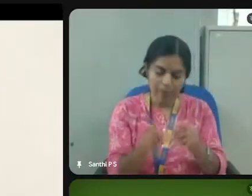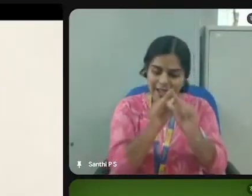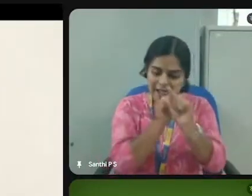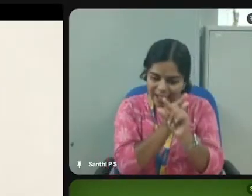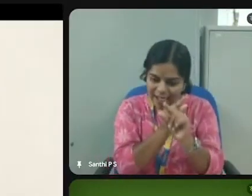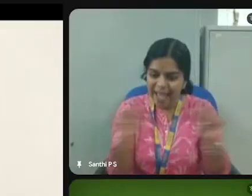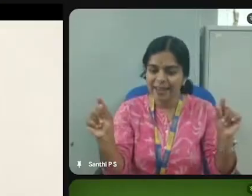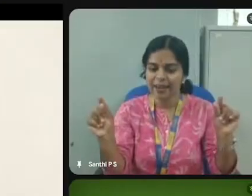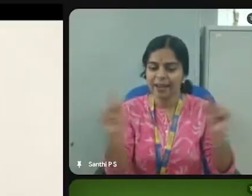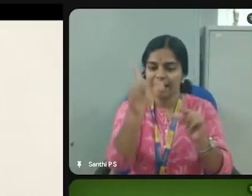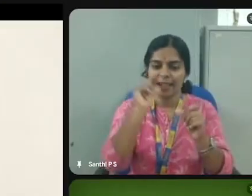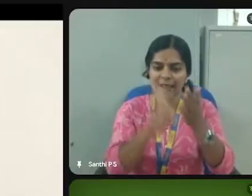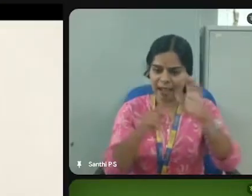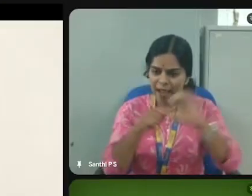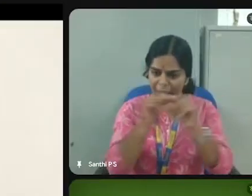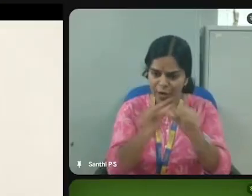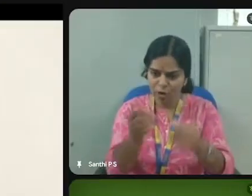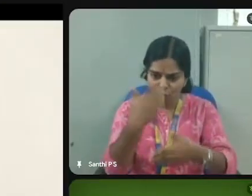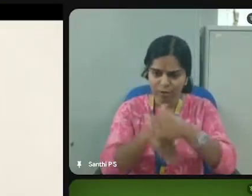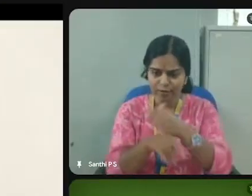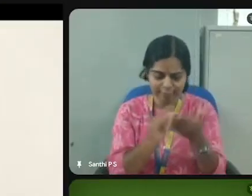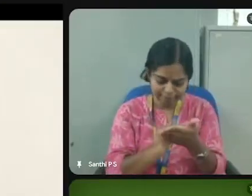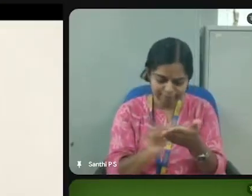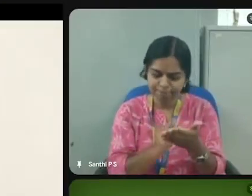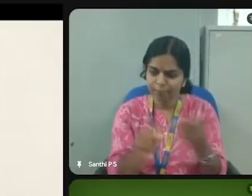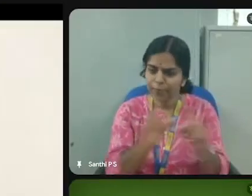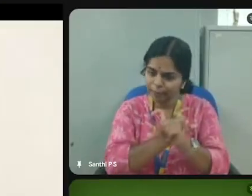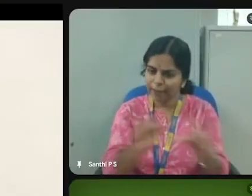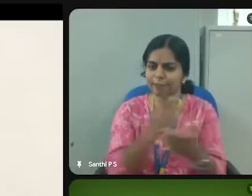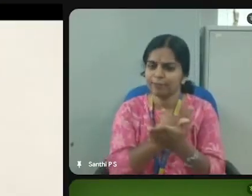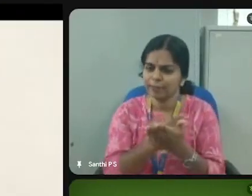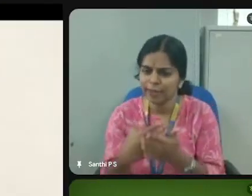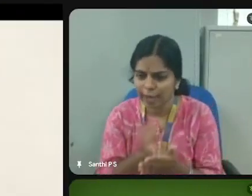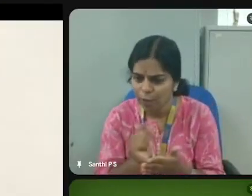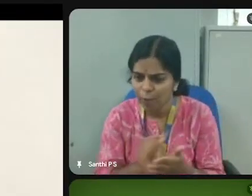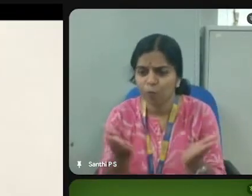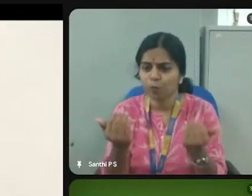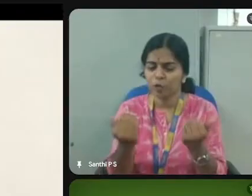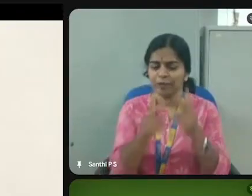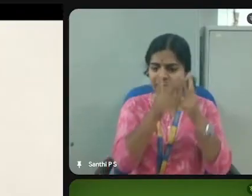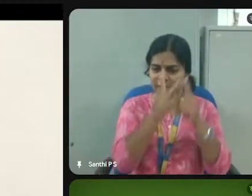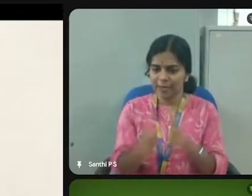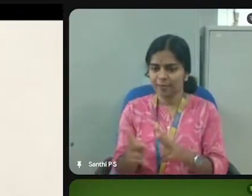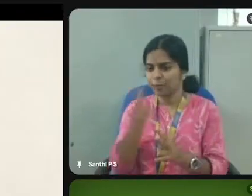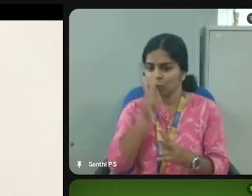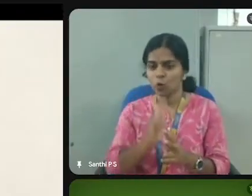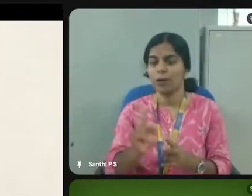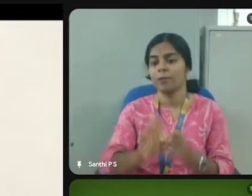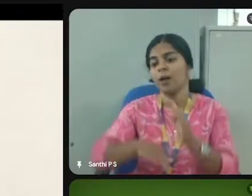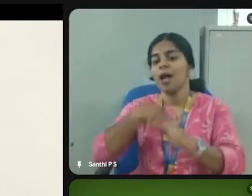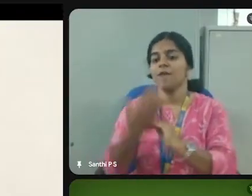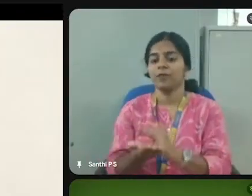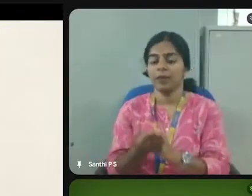എഴുതാൻ പറ്റുന്നുണ്ടോ. അതേപോലെ തന്നെ ചിലപ്പോൾ ഹാൻഡ് റൈറ്റിംഗ് ഇങ്ങനെ അവർക്ക് ഒരു ഹാൻഡ് റൈറ്റിംഗ് ഇല്ലെജിബിലിറ്റി കാണാൻ പറ്റും. സോ അത്